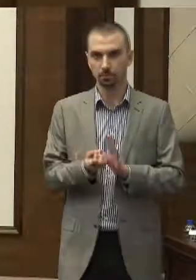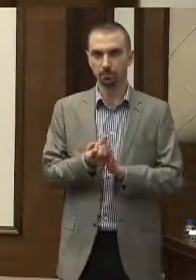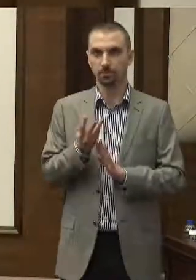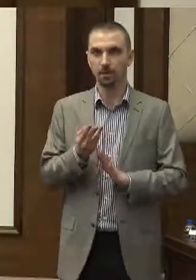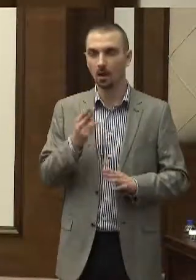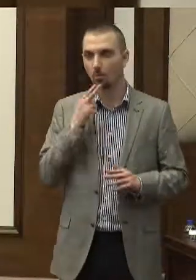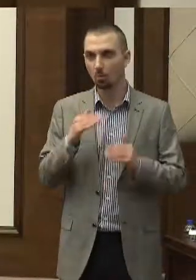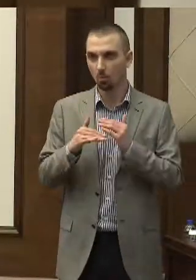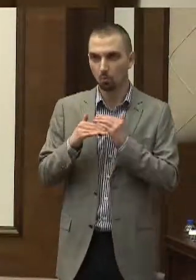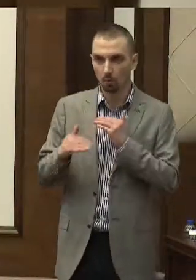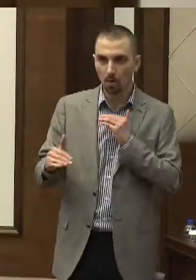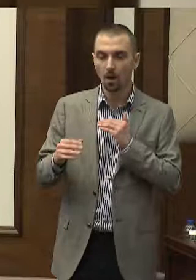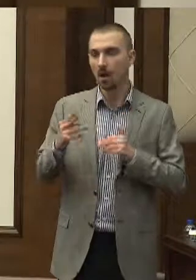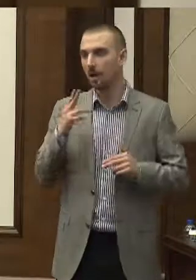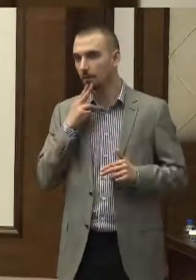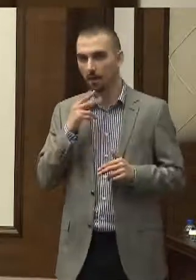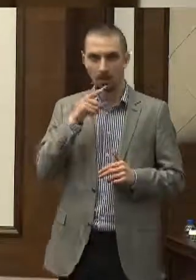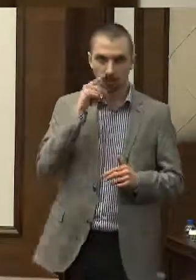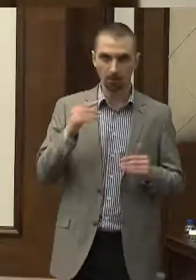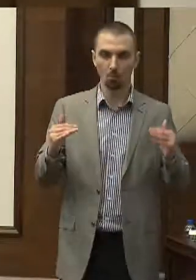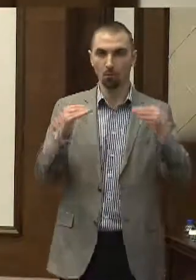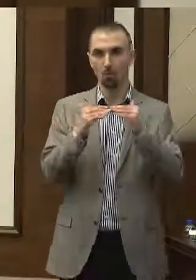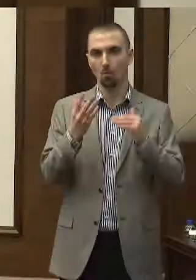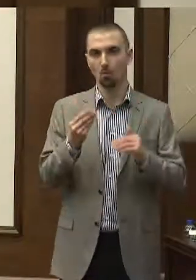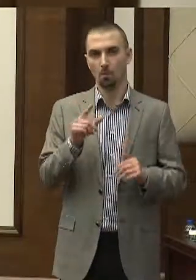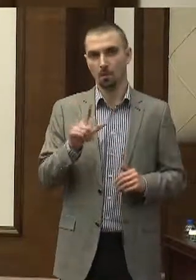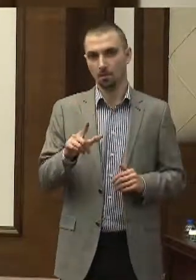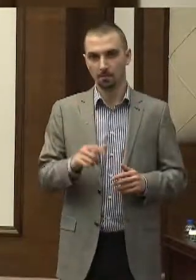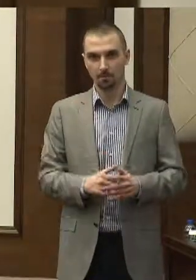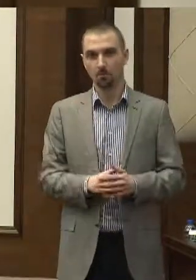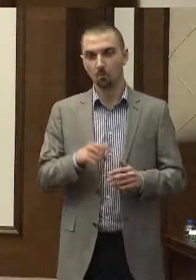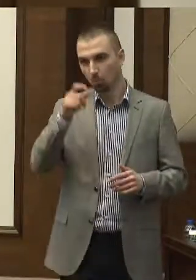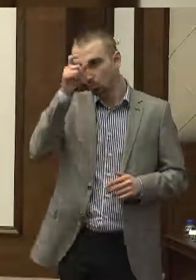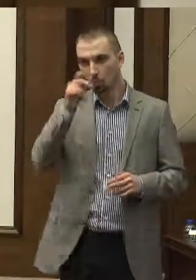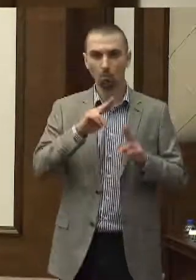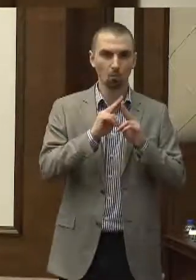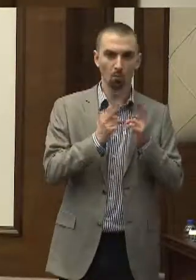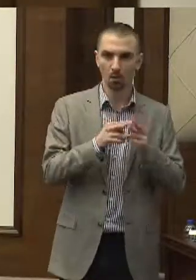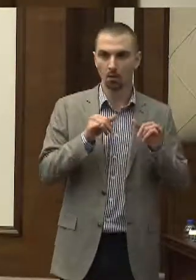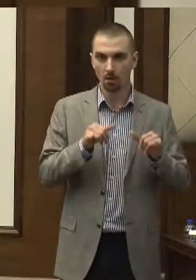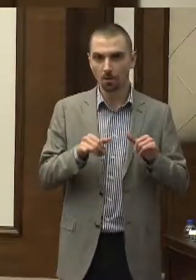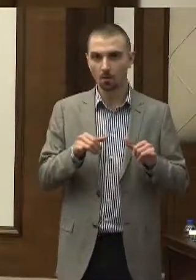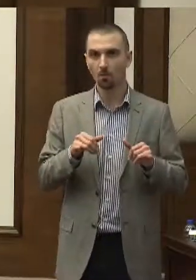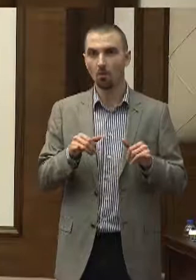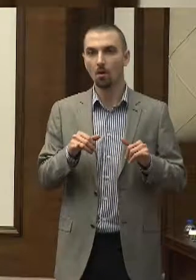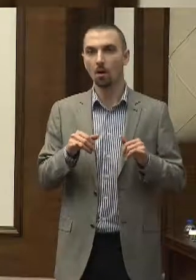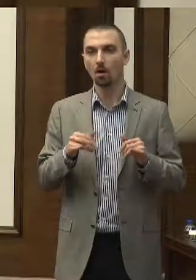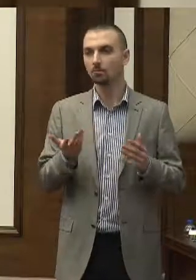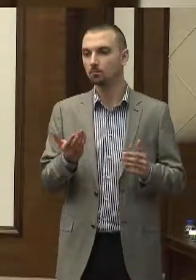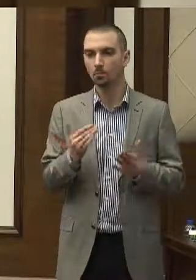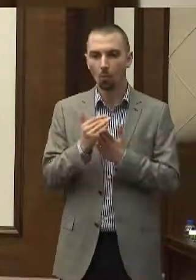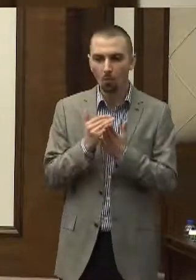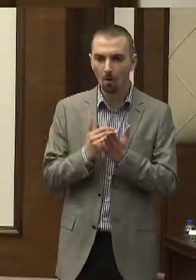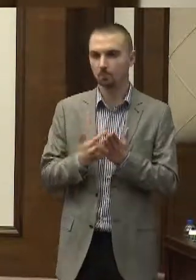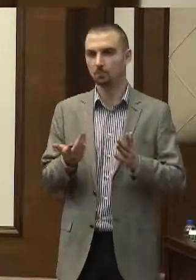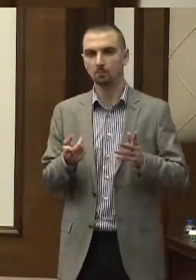toplumda kadın ve erkeğin eşit olarak yer almasıdır. Türkiye'de ve dünyada kadınların erkeklerle eşit koşullarda